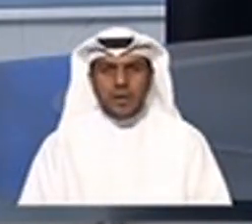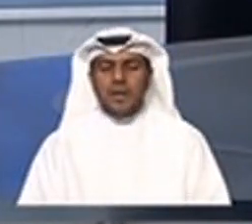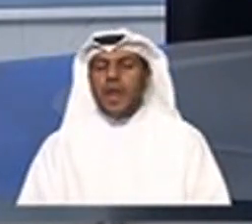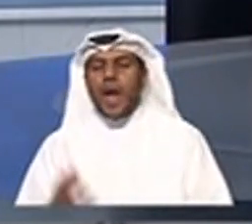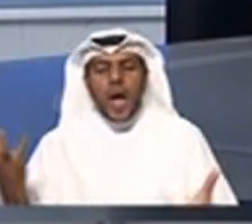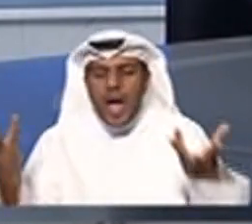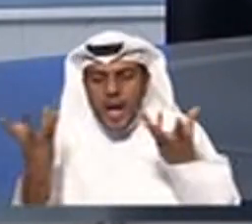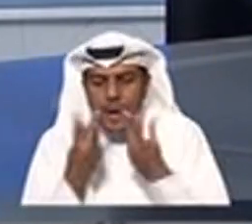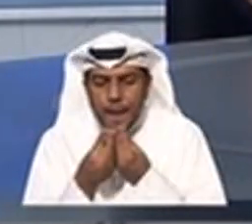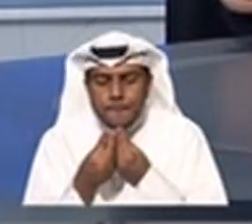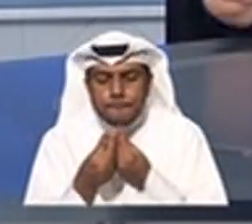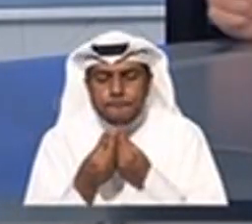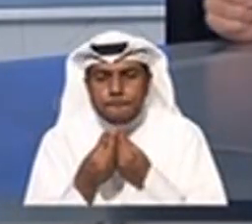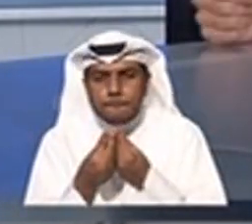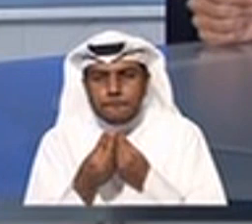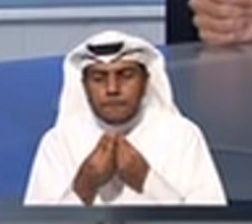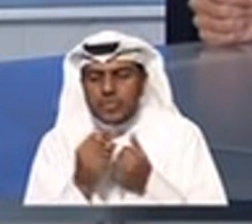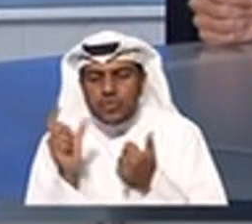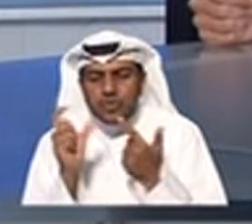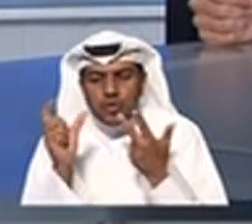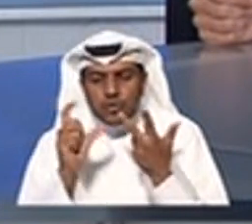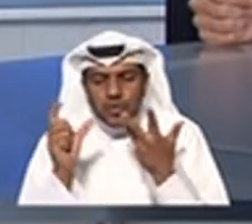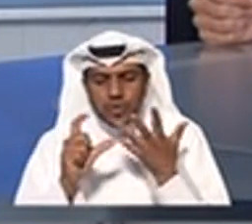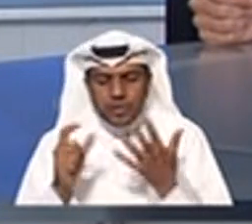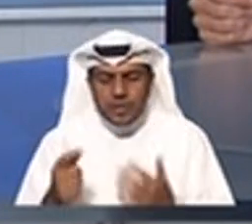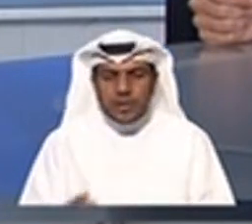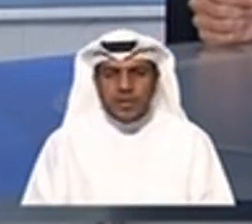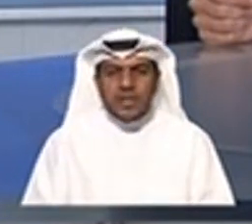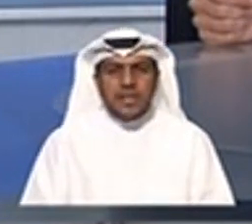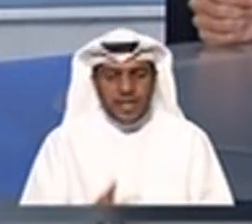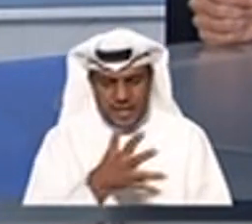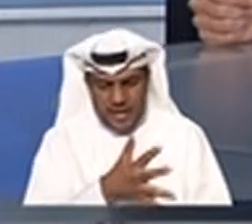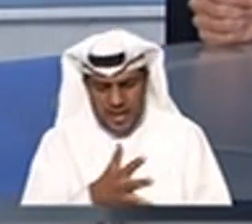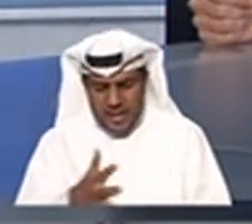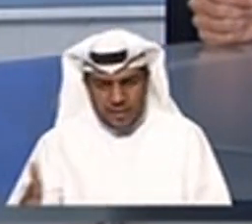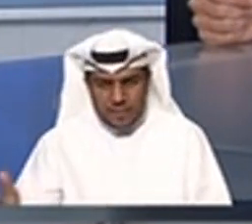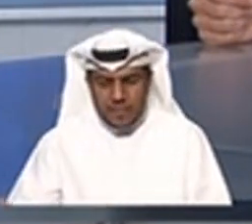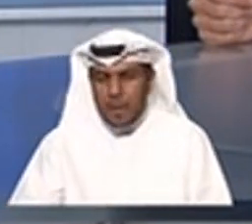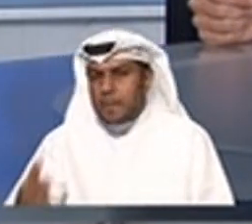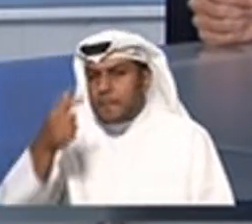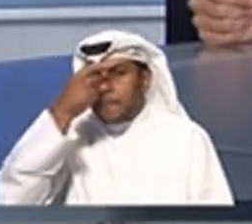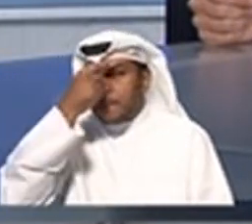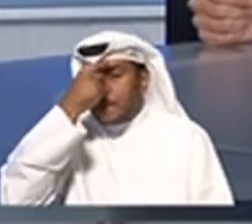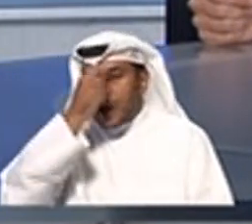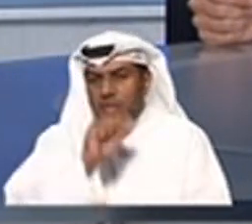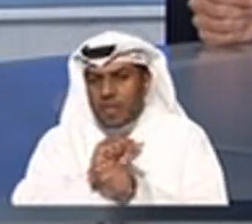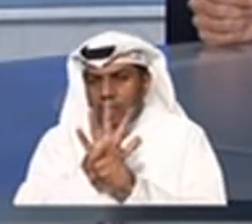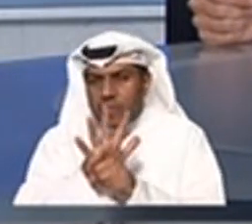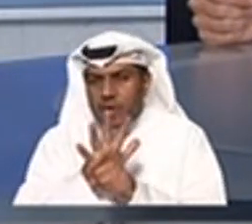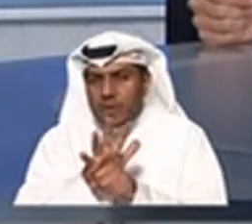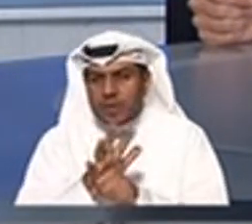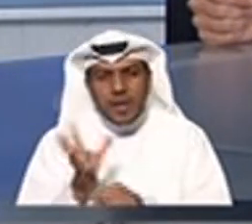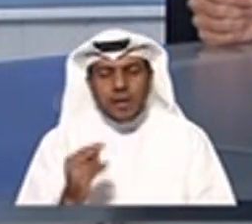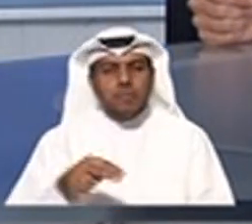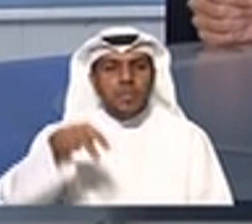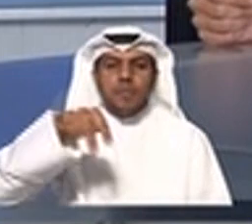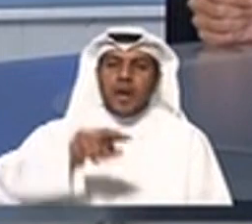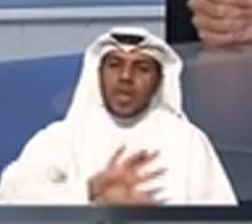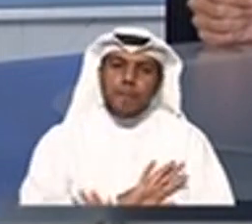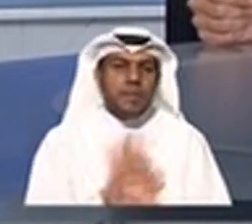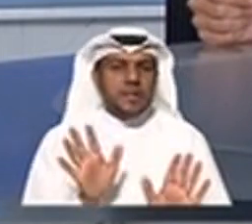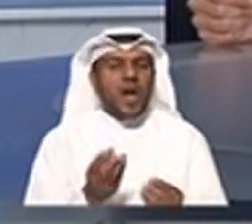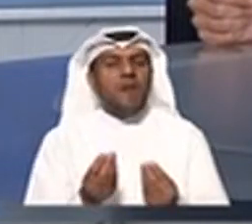لا تتعدى 8 وفيات من الأطفال جراء الإصابة بالفيروس، من الذين تقل أعمارهم عن 15